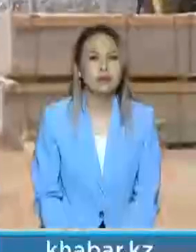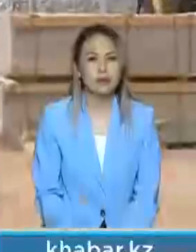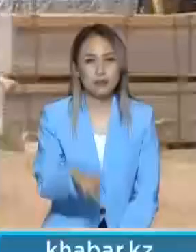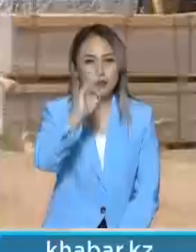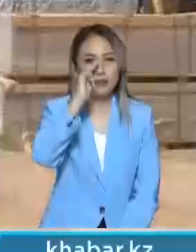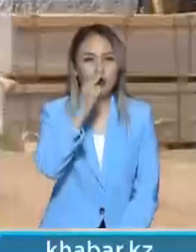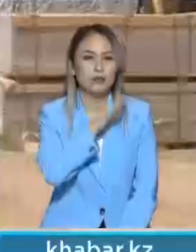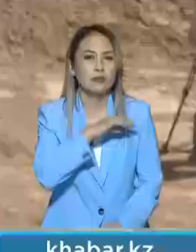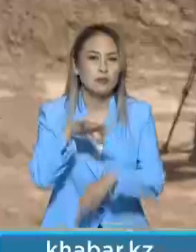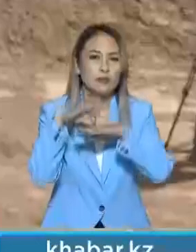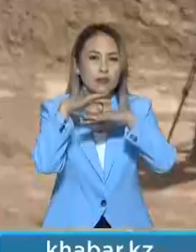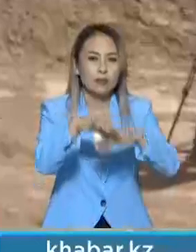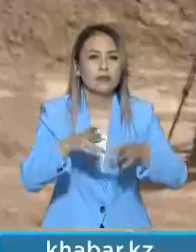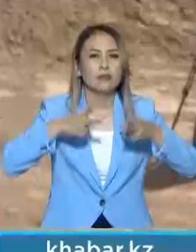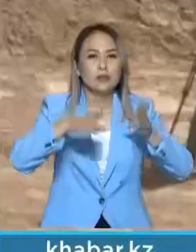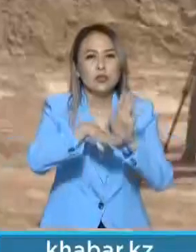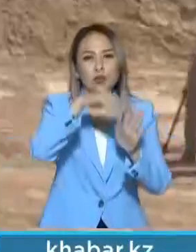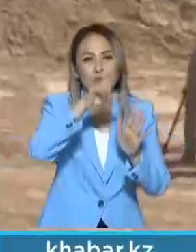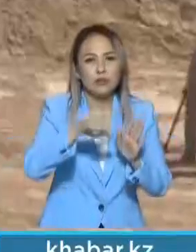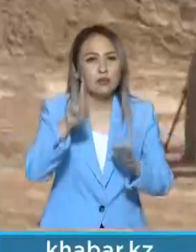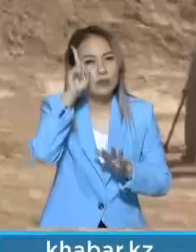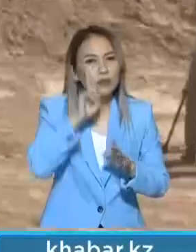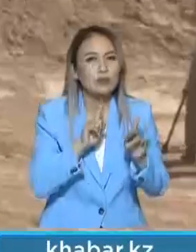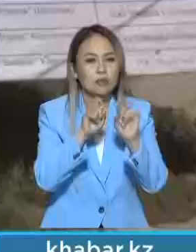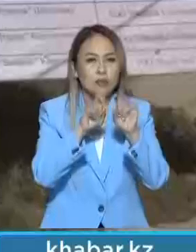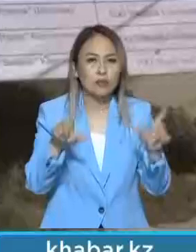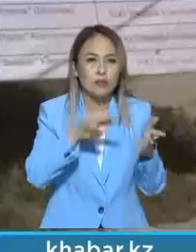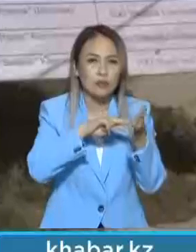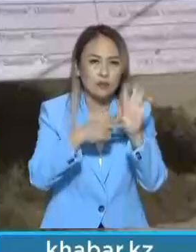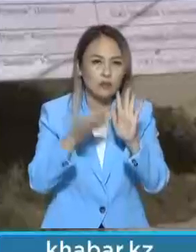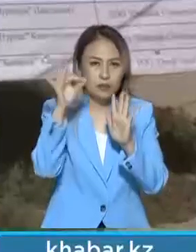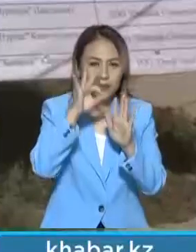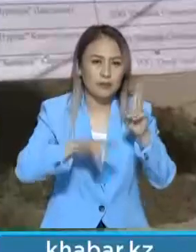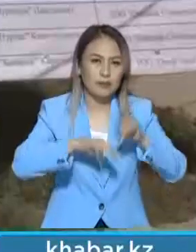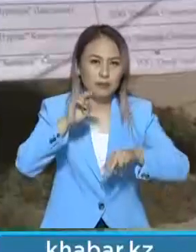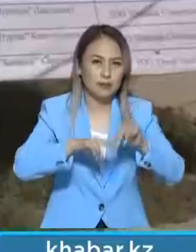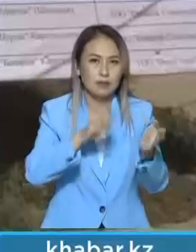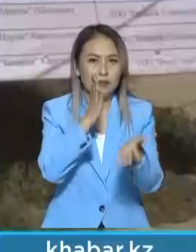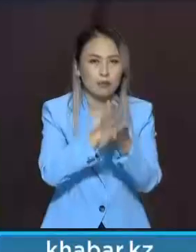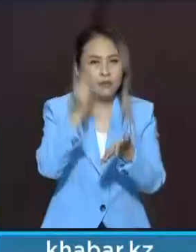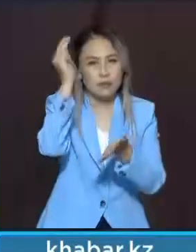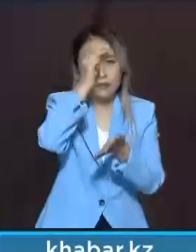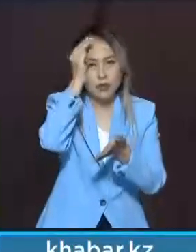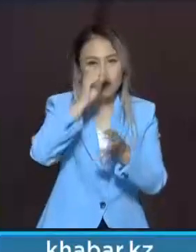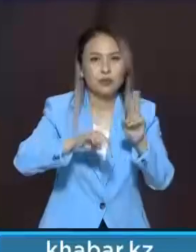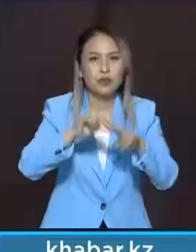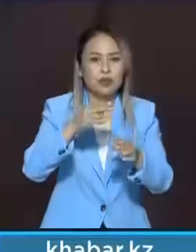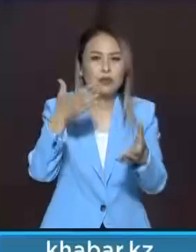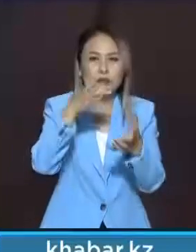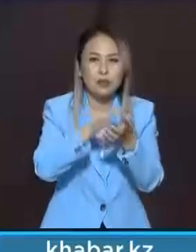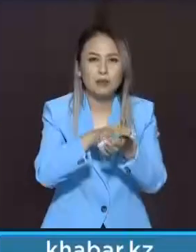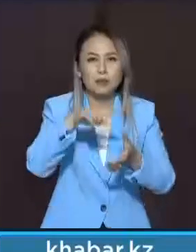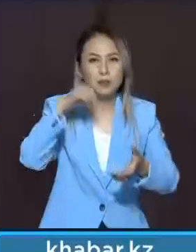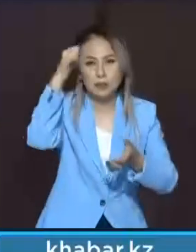Ал Шымкентке жұмыс сапармен барған мәжіліс депутаттары жайлы мектеп жобасы бойынша салынып жатқан білім ордасының құрылысымен